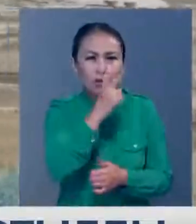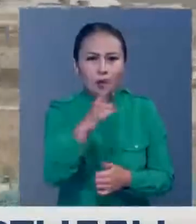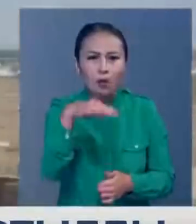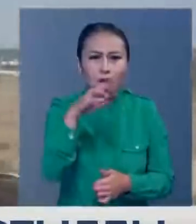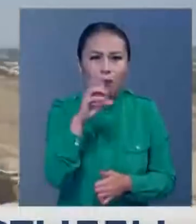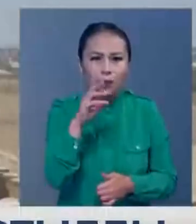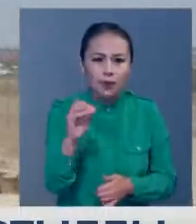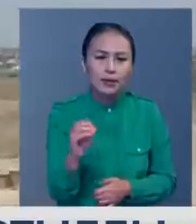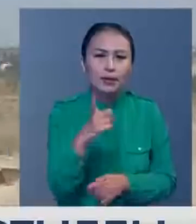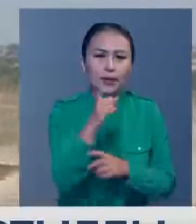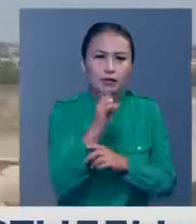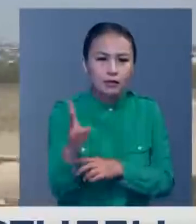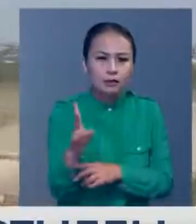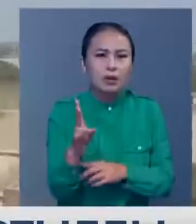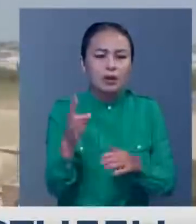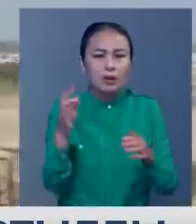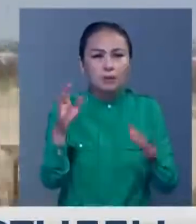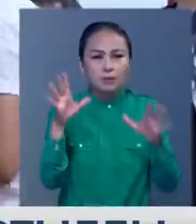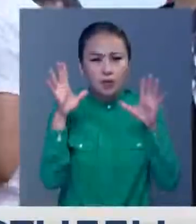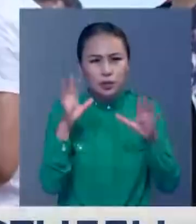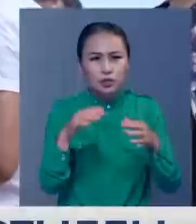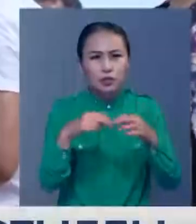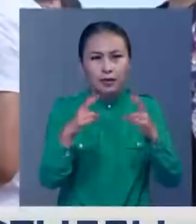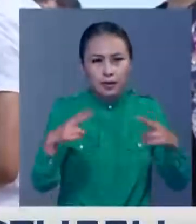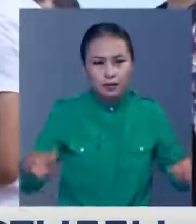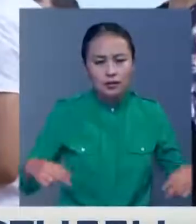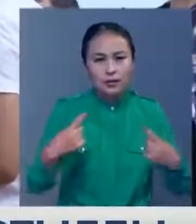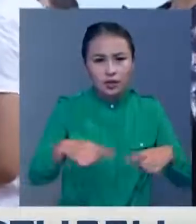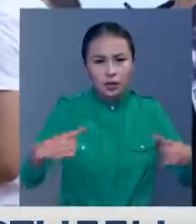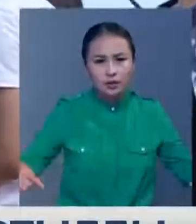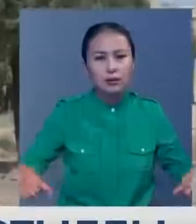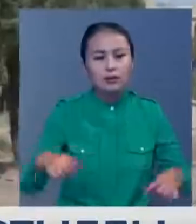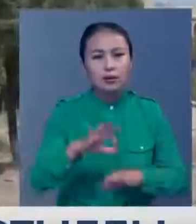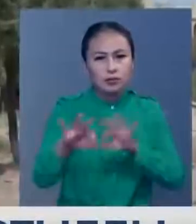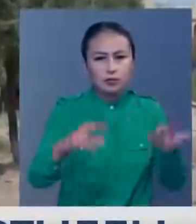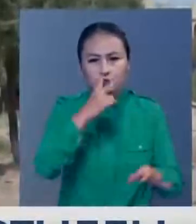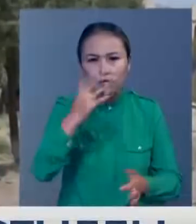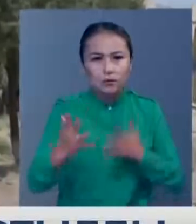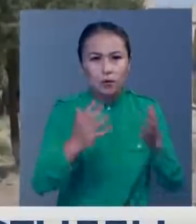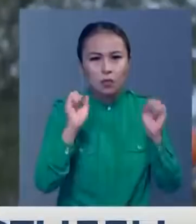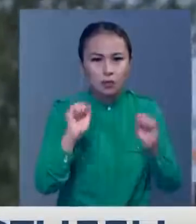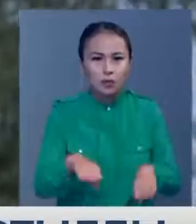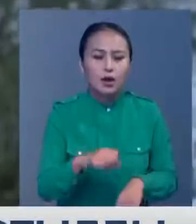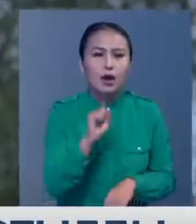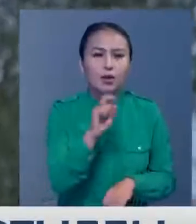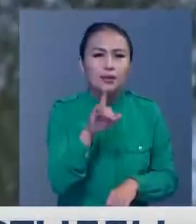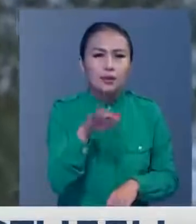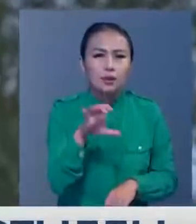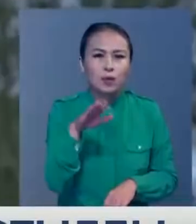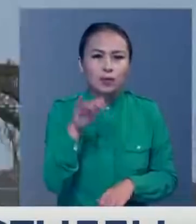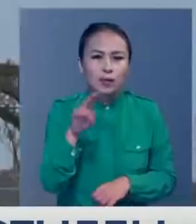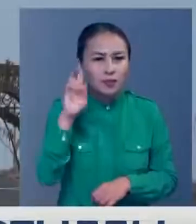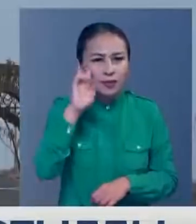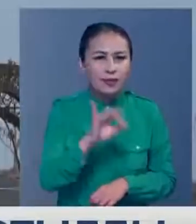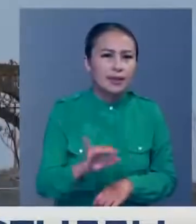қалашығы, хан ордасы мен мешіт орналасқан магистральды көше бойындағы археологиялық қазба жұмыстарына да куә. Сондай-ақ өңірдегі Әзірет